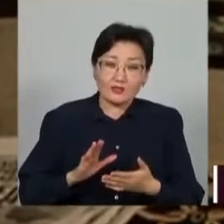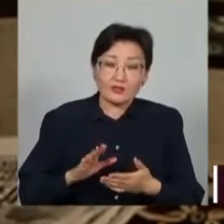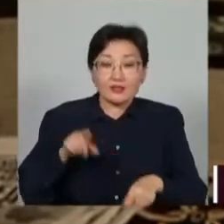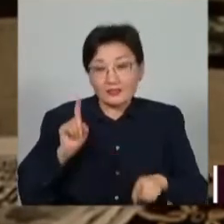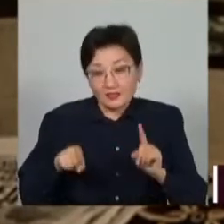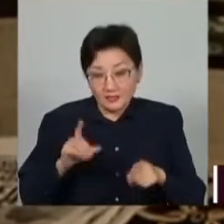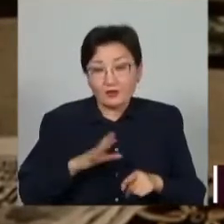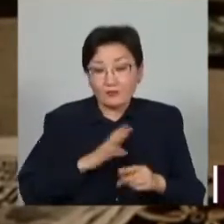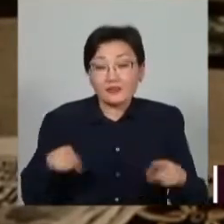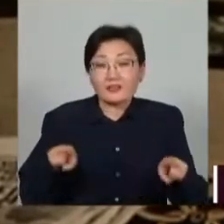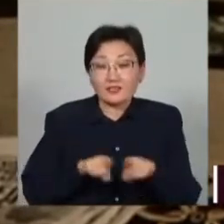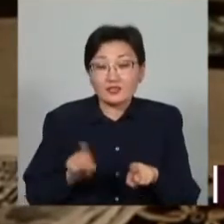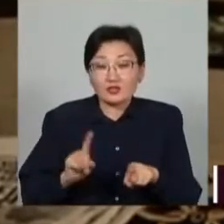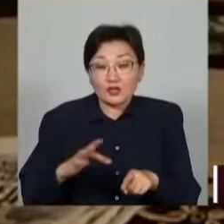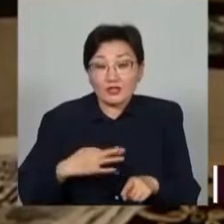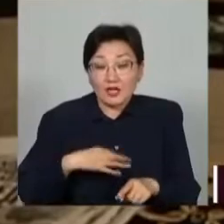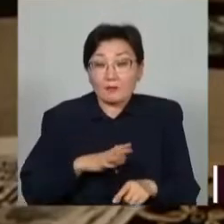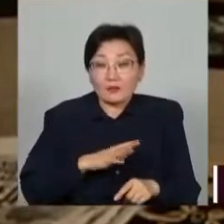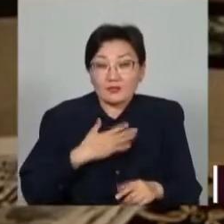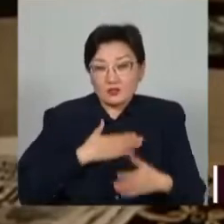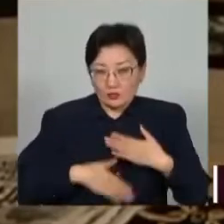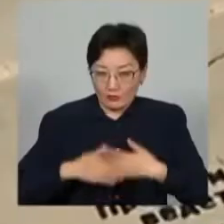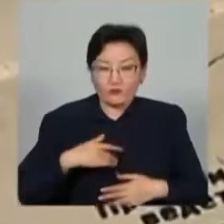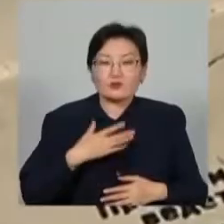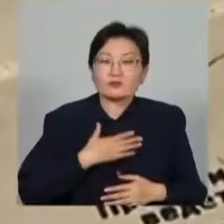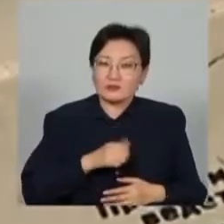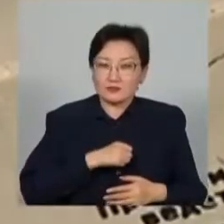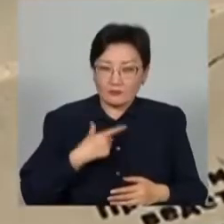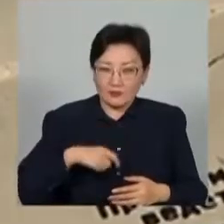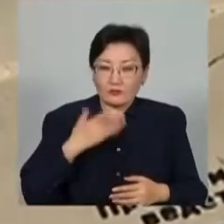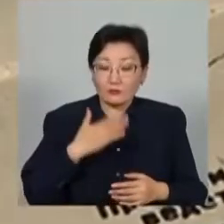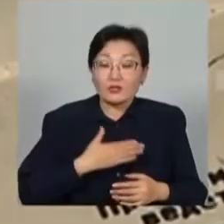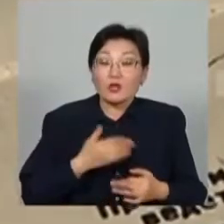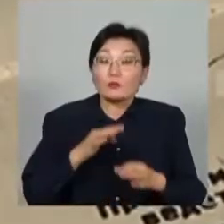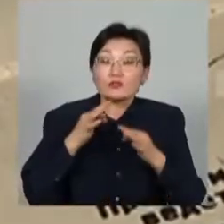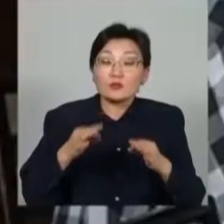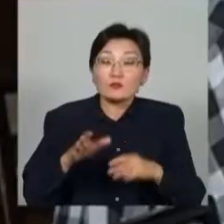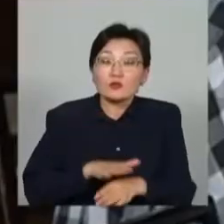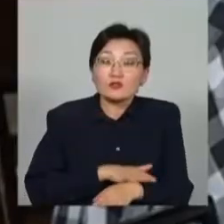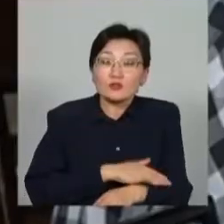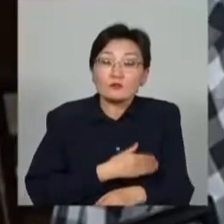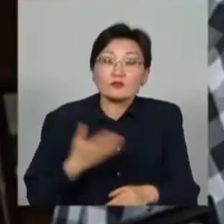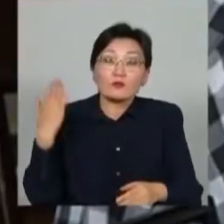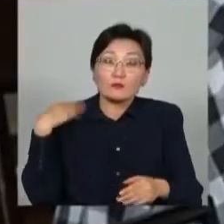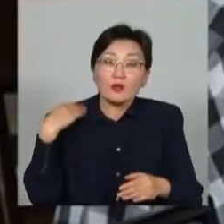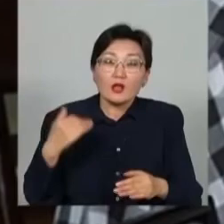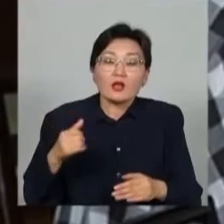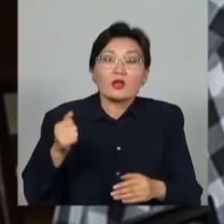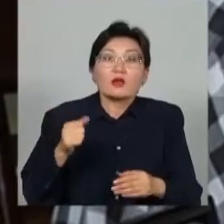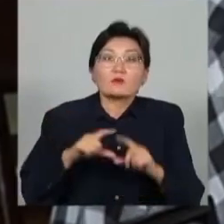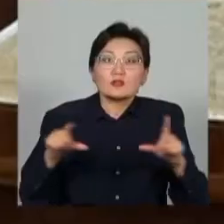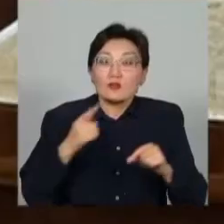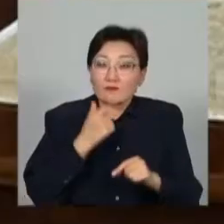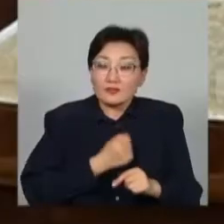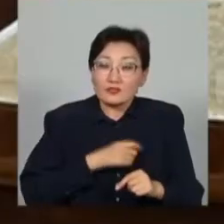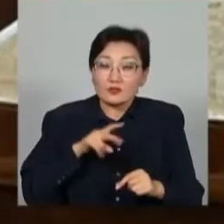Редко бывает так, что я бываю доволен собой. Об Юрборе можно рассказывать долго. За плечами суровая школа военных